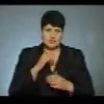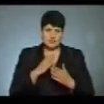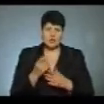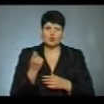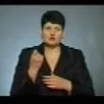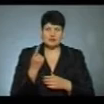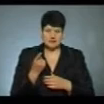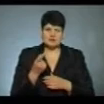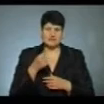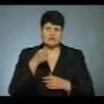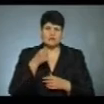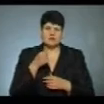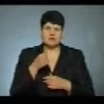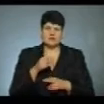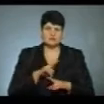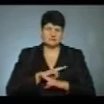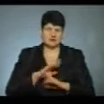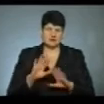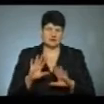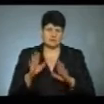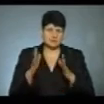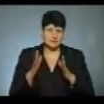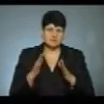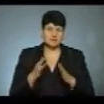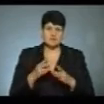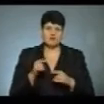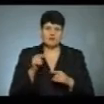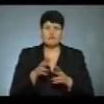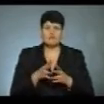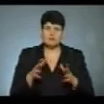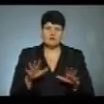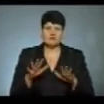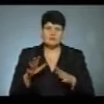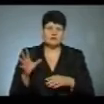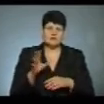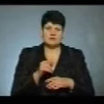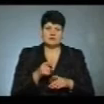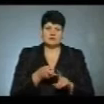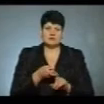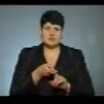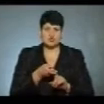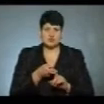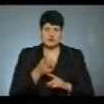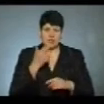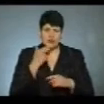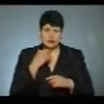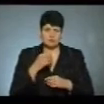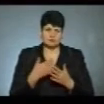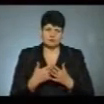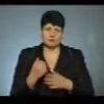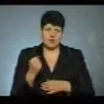11, на вчорашній день 11 летальних випадків. Тобто і в більшості випадків всі вони спричинені грипом типу